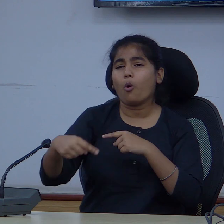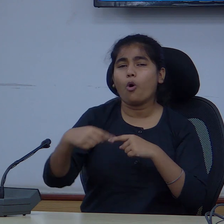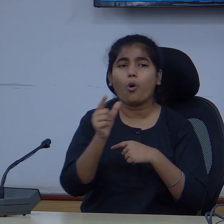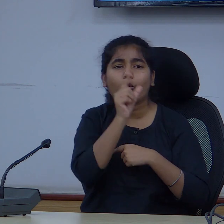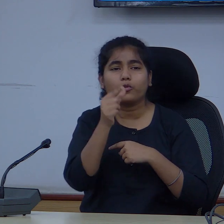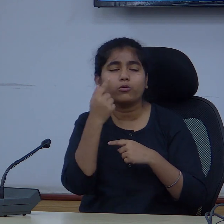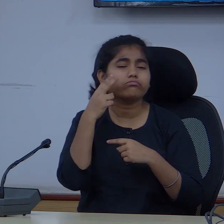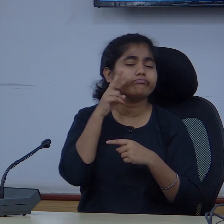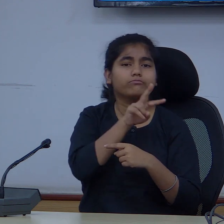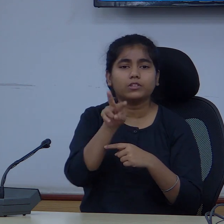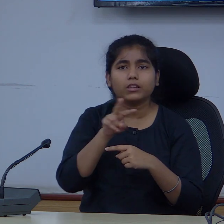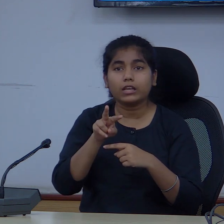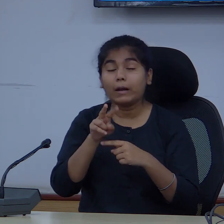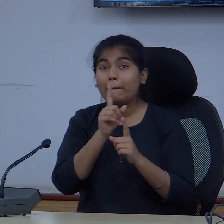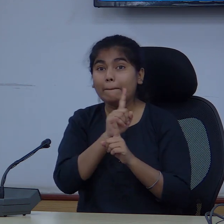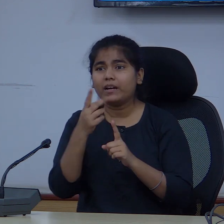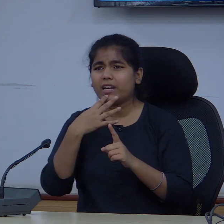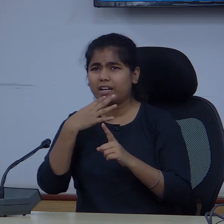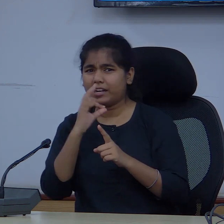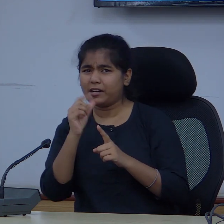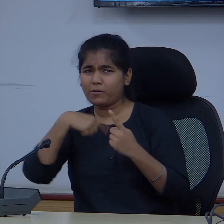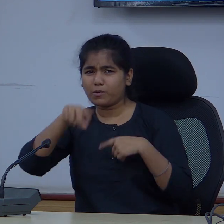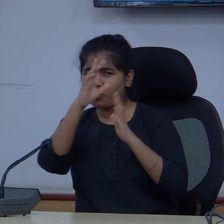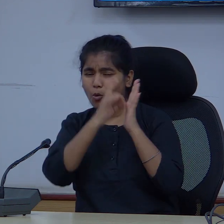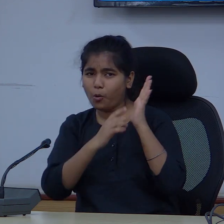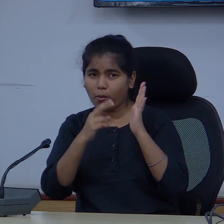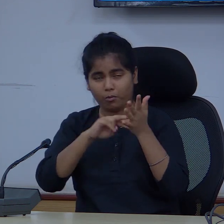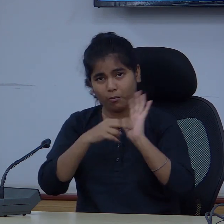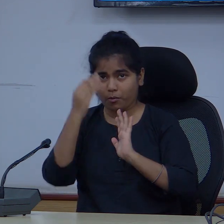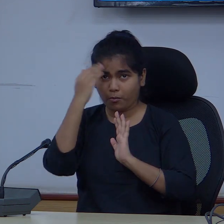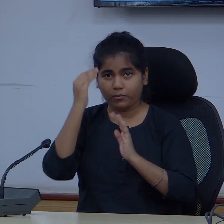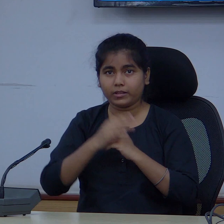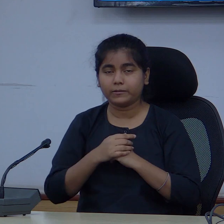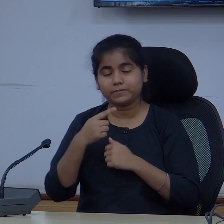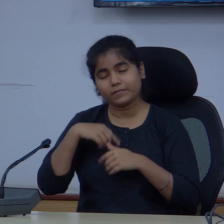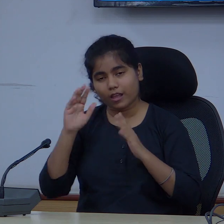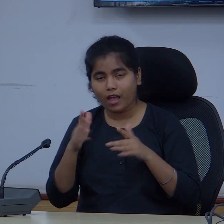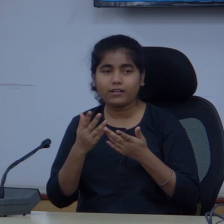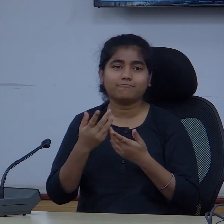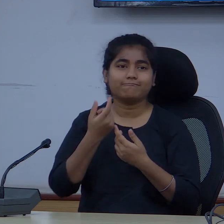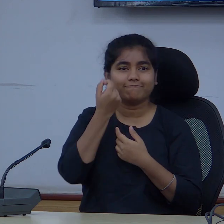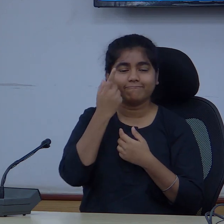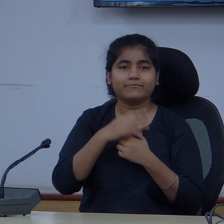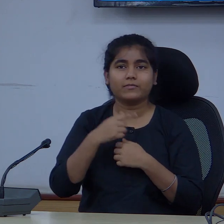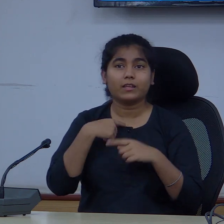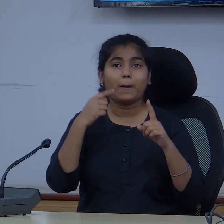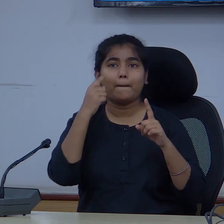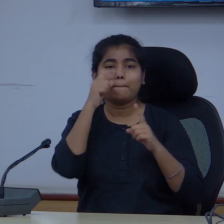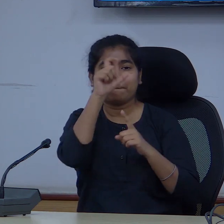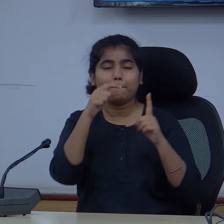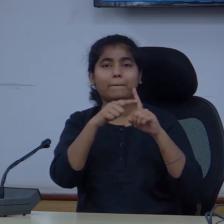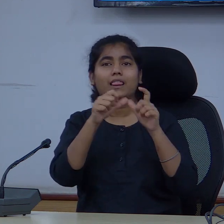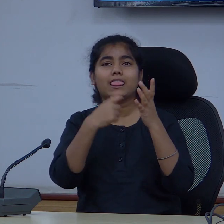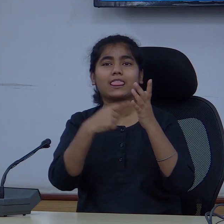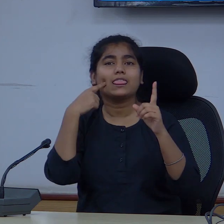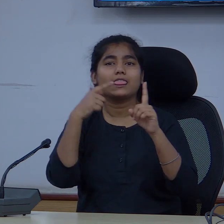कई बार होते हुए देखते हैं। क्या वास्तव में उसके सही मायने हम सबको मालूम है, चलिए आइए पता करते हैं। तो सबसे पहले मिस तारिका रॉय, आपको ही मैं कोट करूंगा